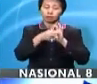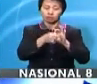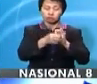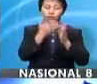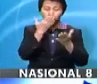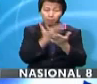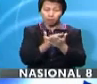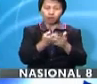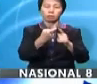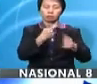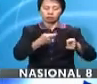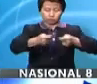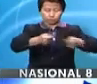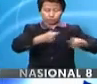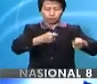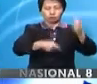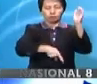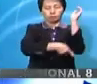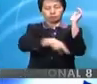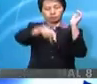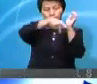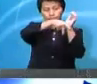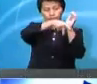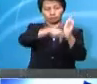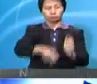baik daripada pentadbiran Parlimen.